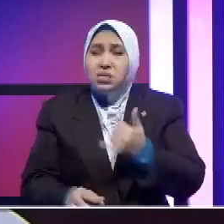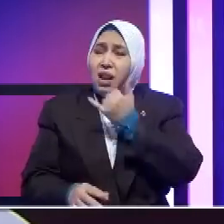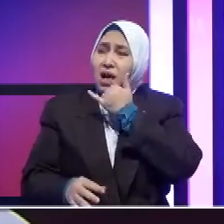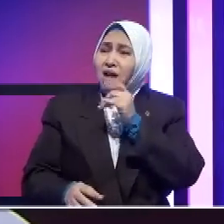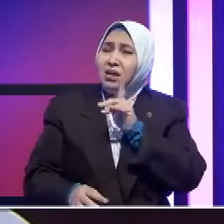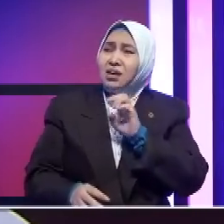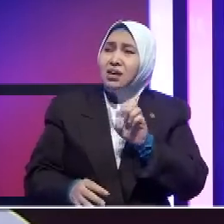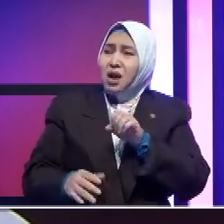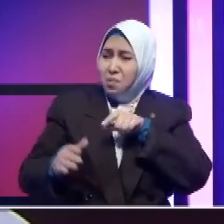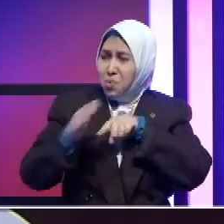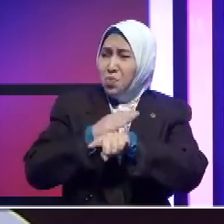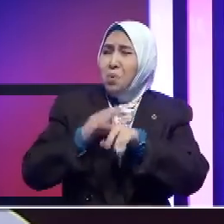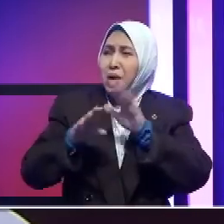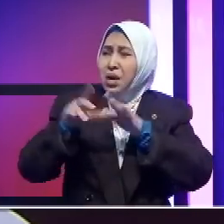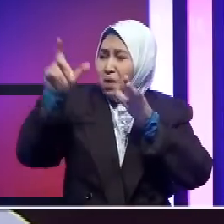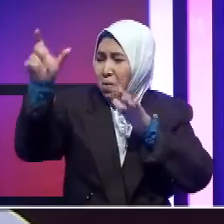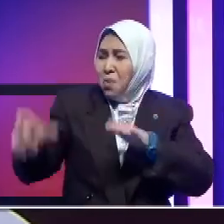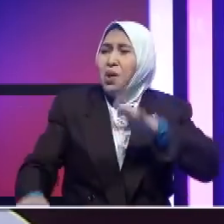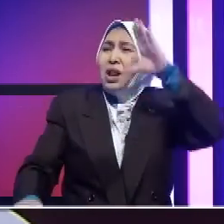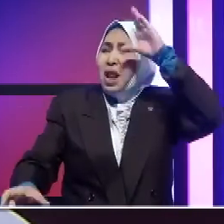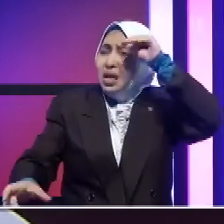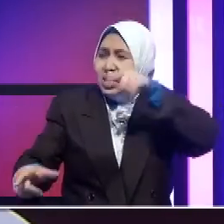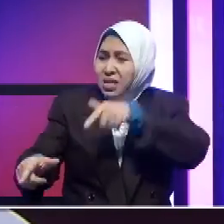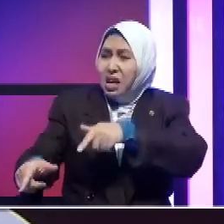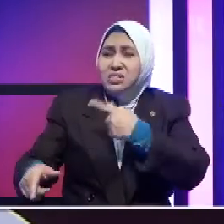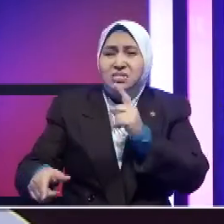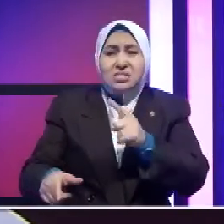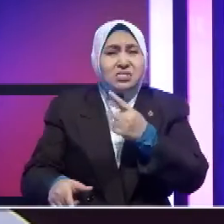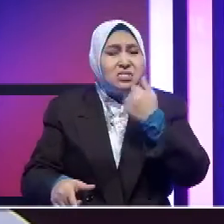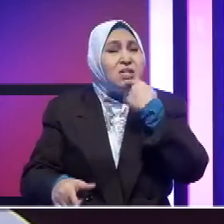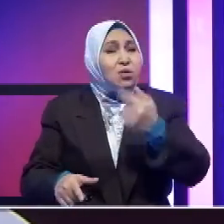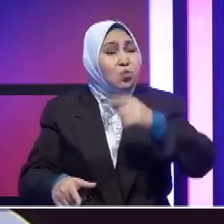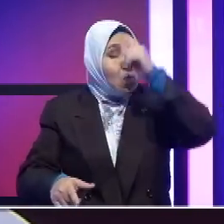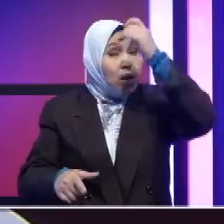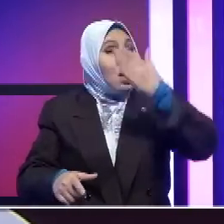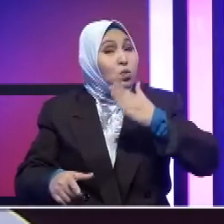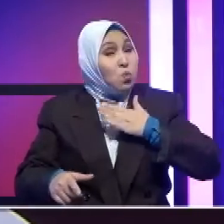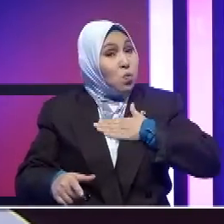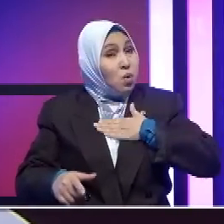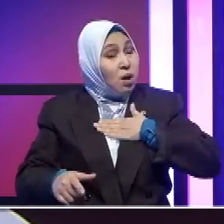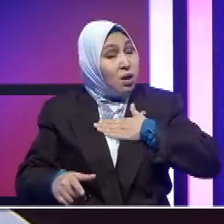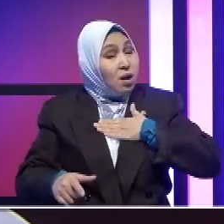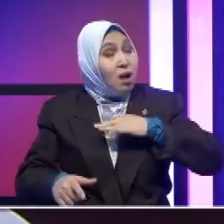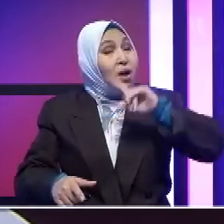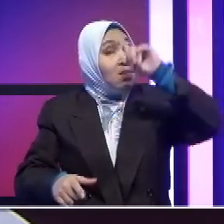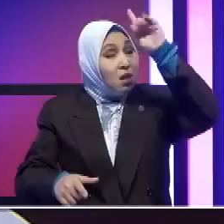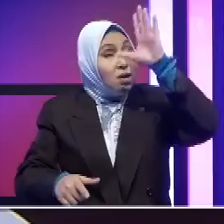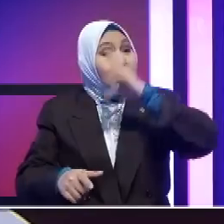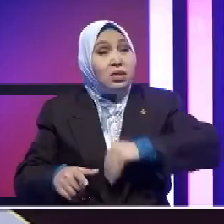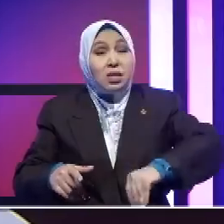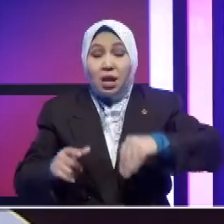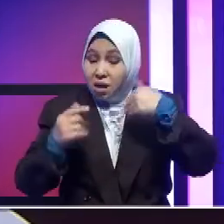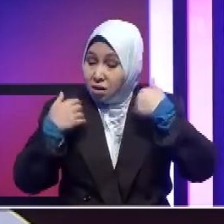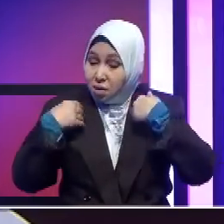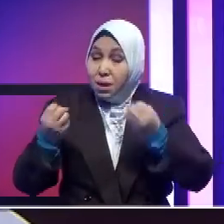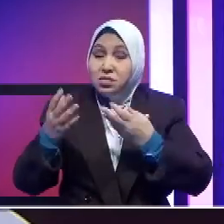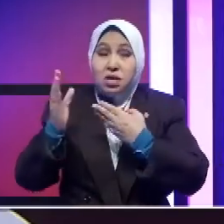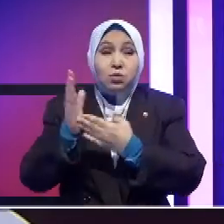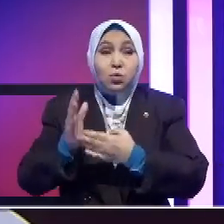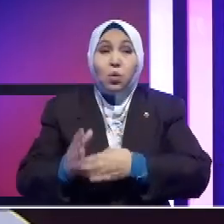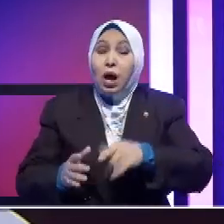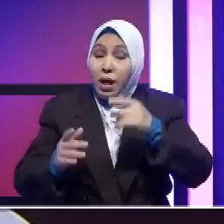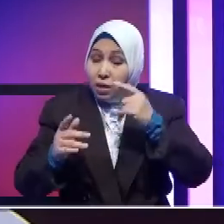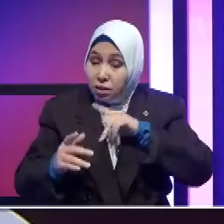kan, kau nak bunuh kepada seorang lelaki yang kata Tuhan aku adalah Allah dan datangkan mujizat daripada Tuhanmu. Ha, bukan Tuhan dia,